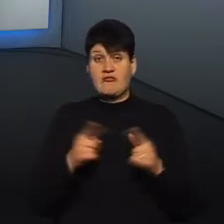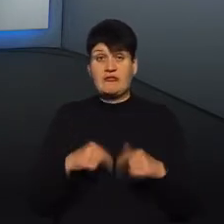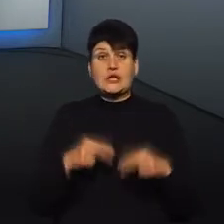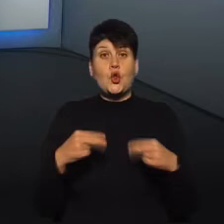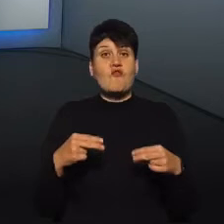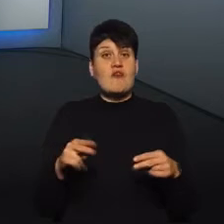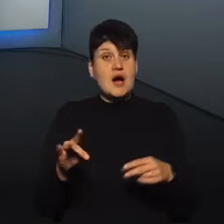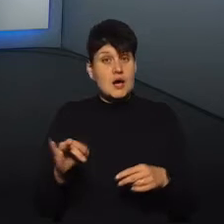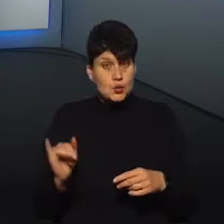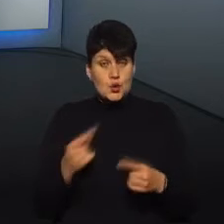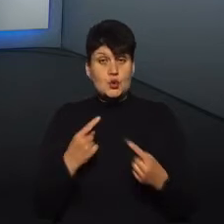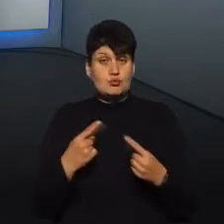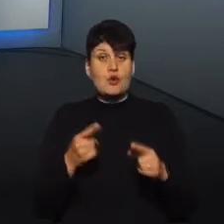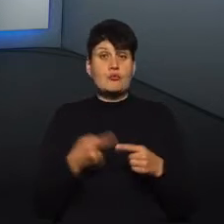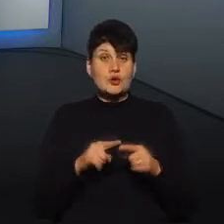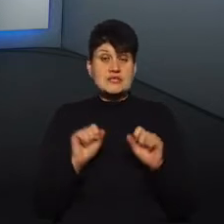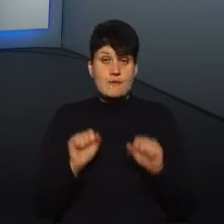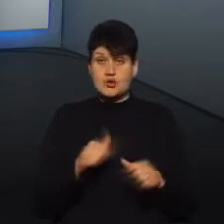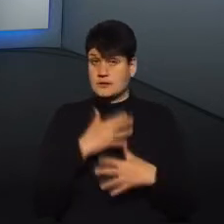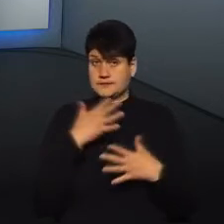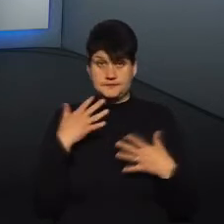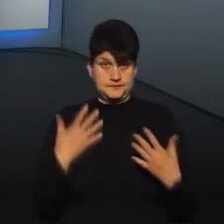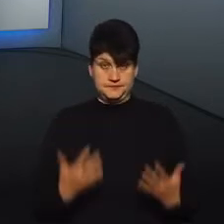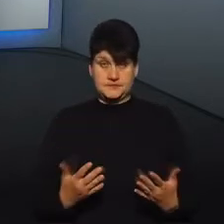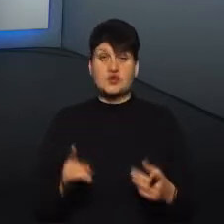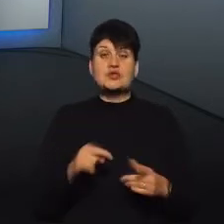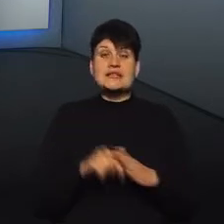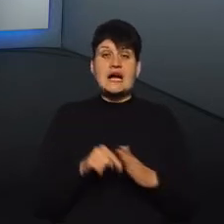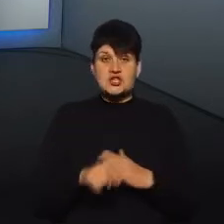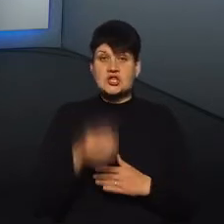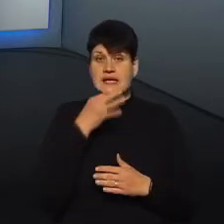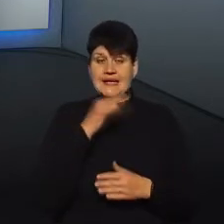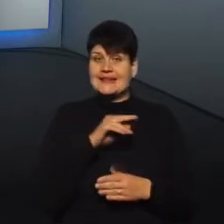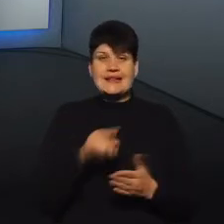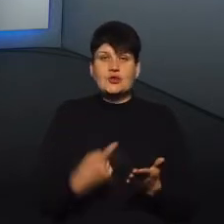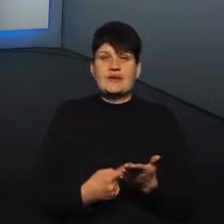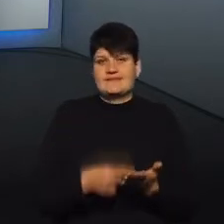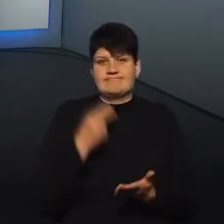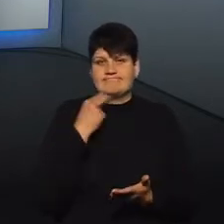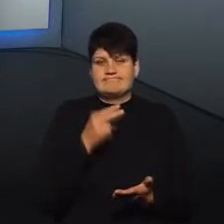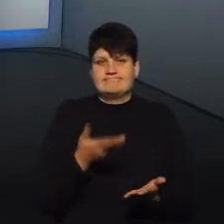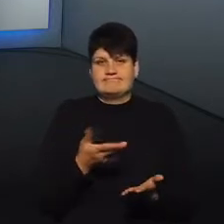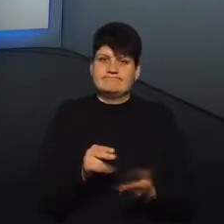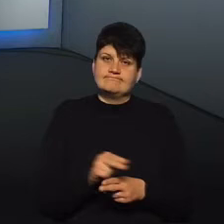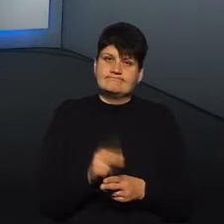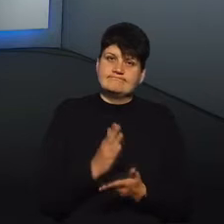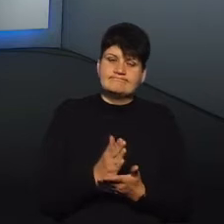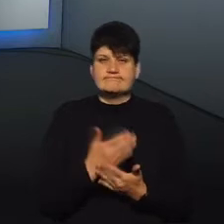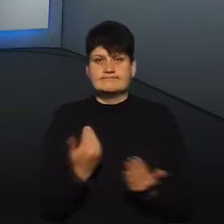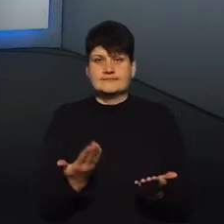про це можна вести дуже багато. Що ж таке ліки з недоведеною ефективністю? Це фактично лікарські засоби,